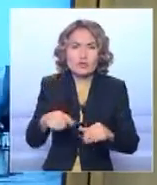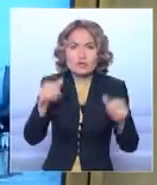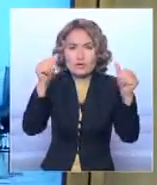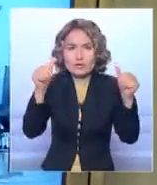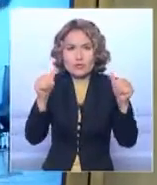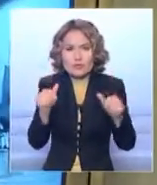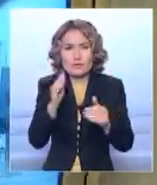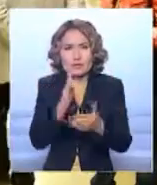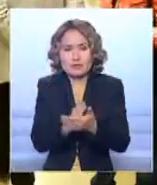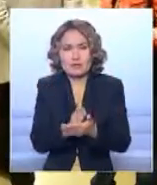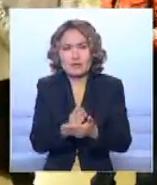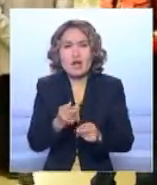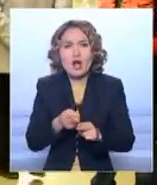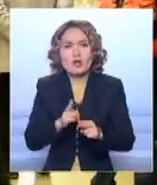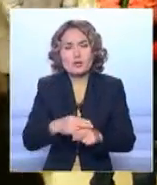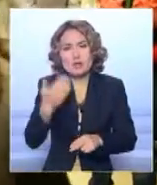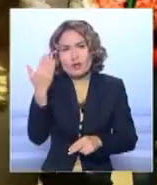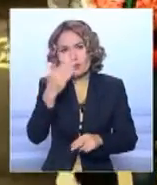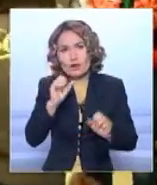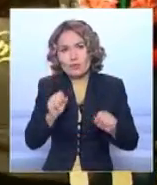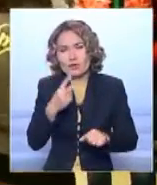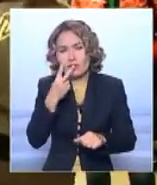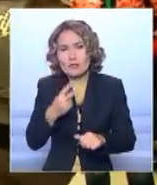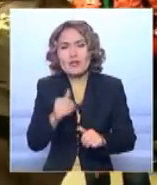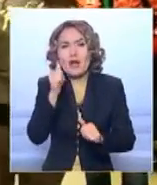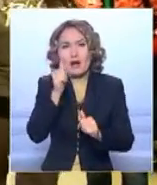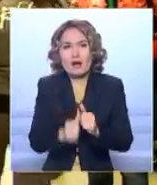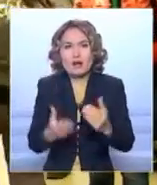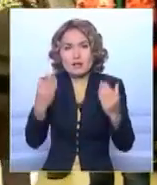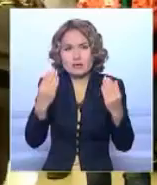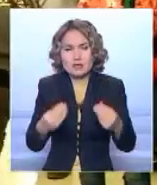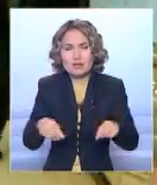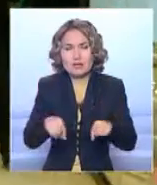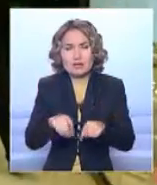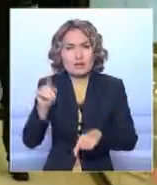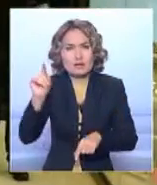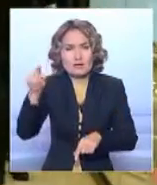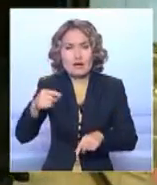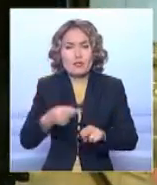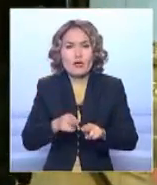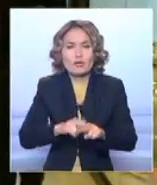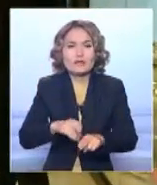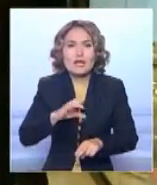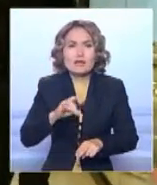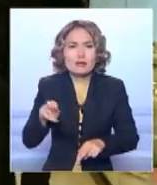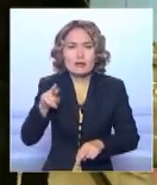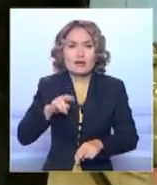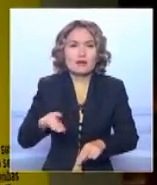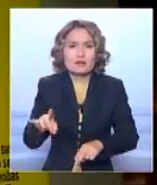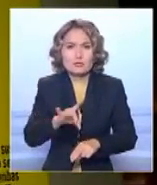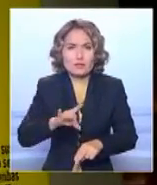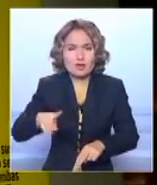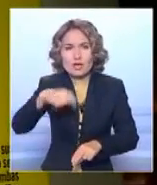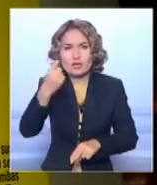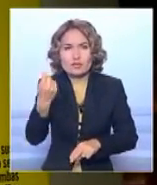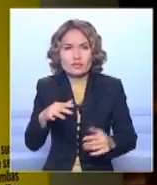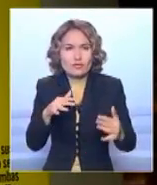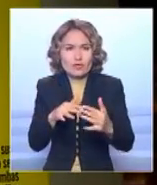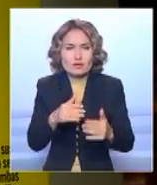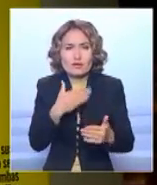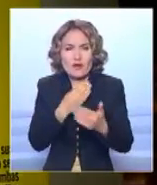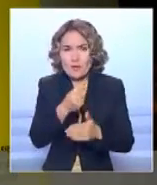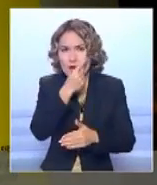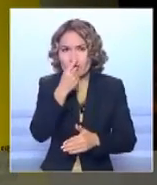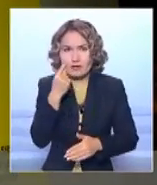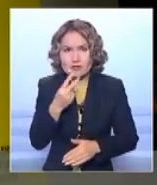жүріп жатады. Келушілер сириялықтардың күн сайын осындай сұмдықты бастан кешетінін түсініп, қатты қынжылып отыр.